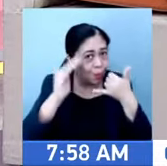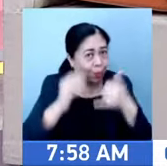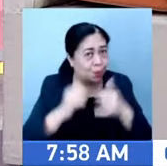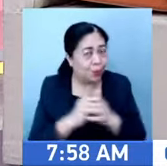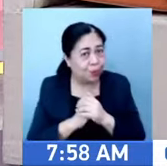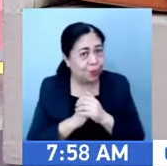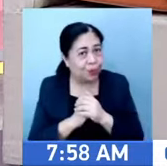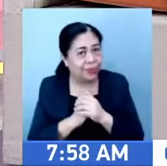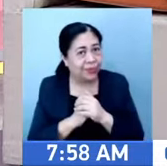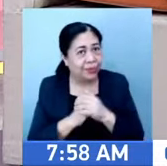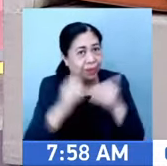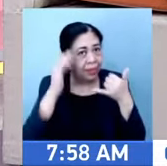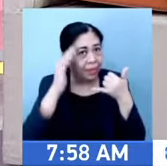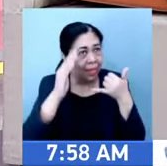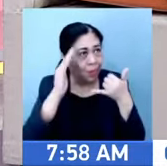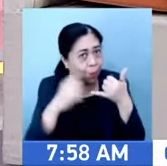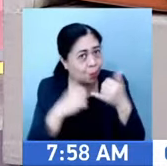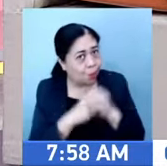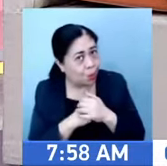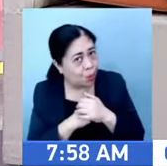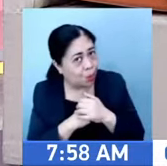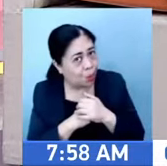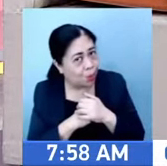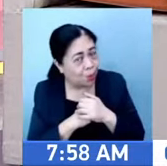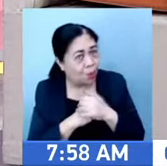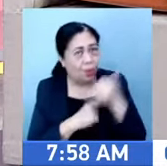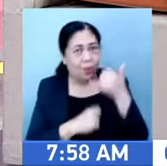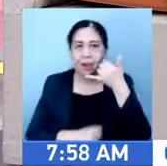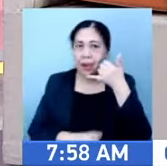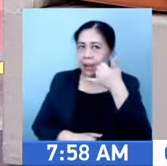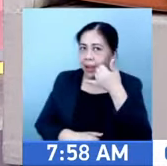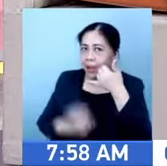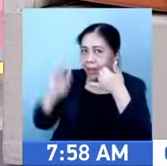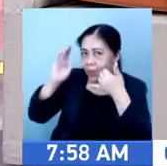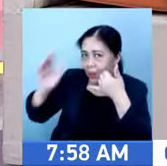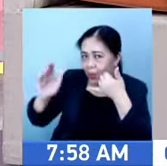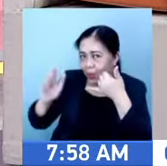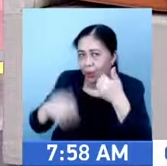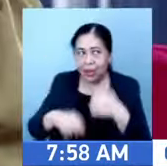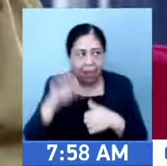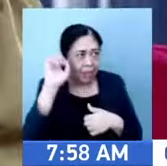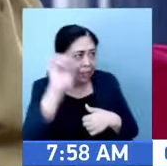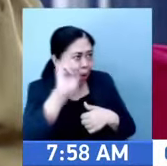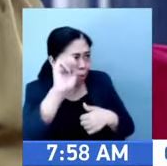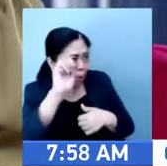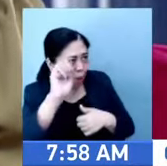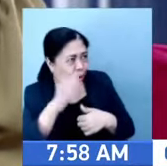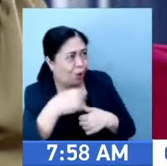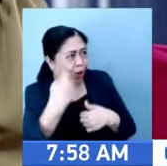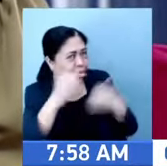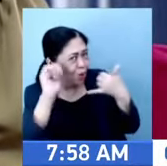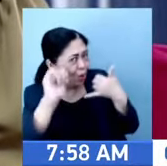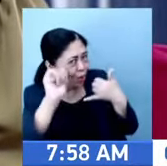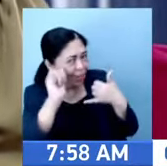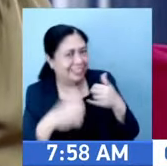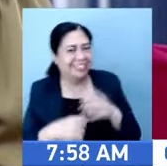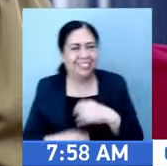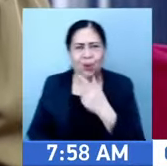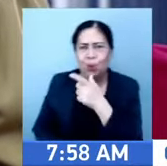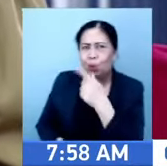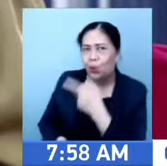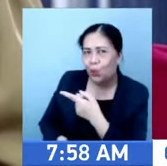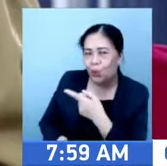Hello? Hello? Tao po? Sino po sila? Hello po. Si Ramir Ariado